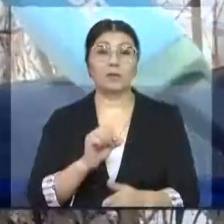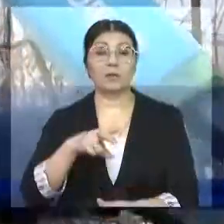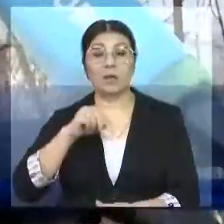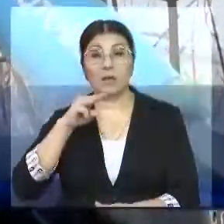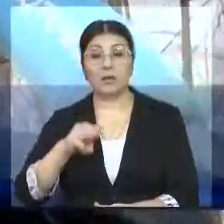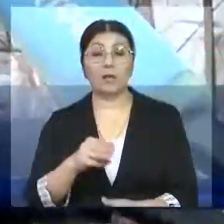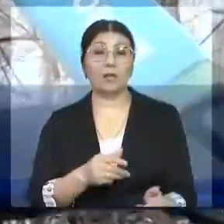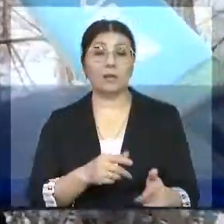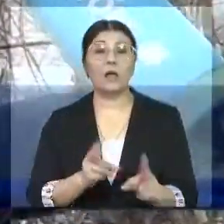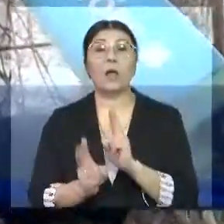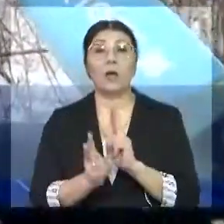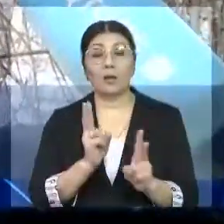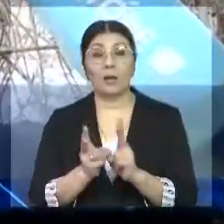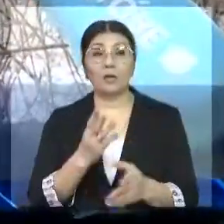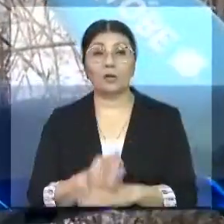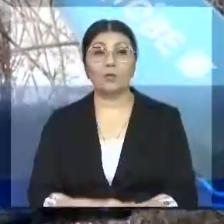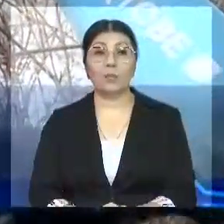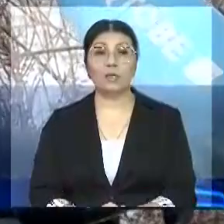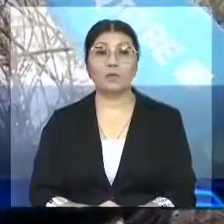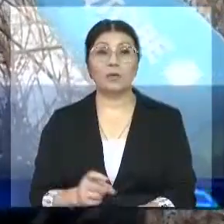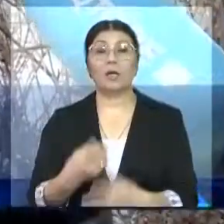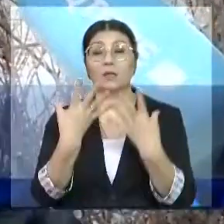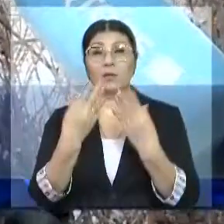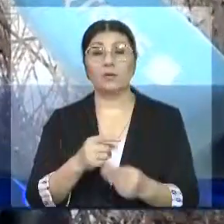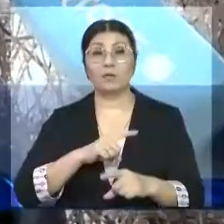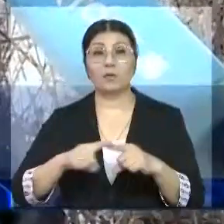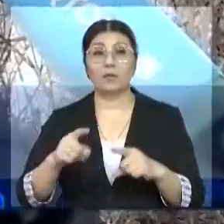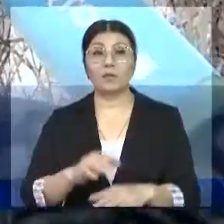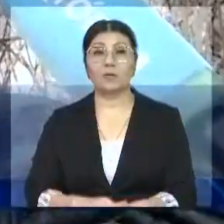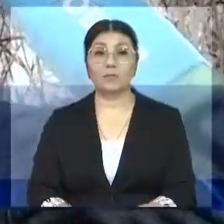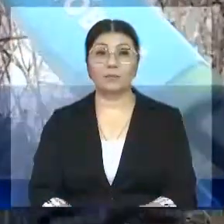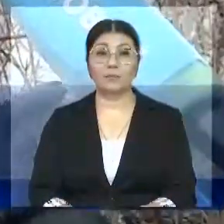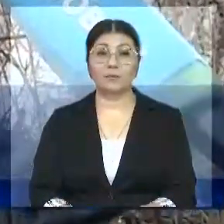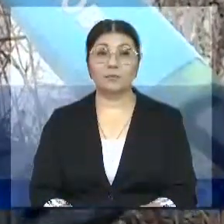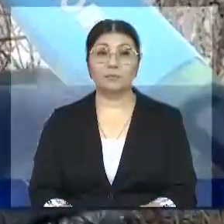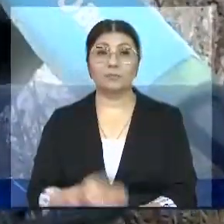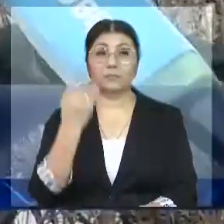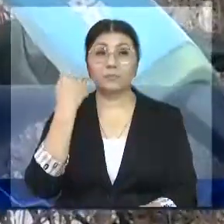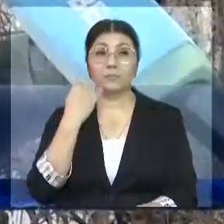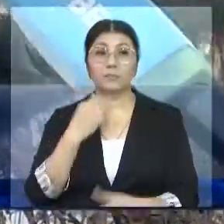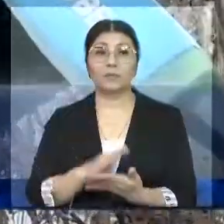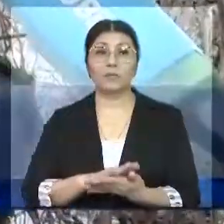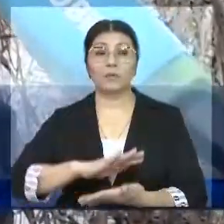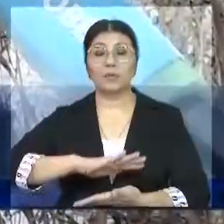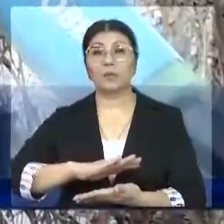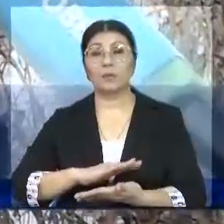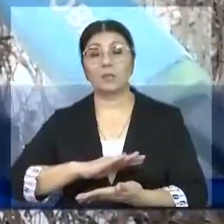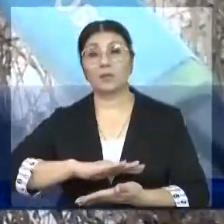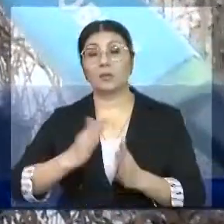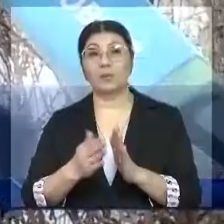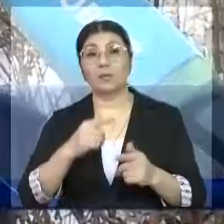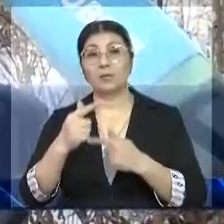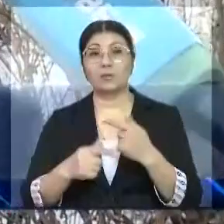нужно, если там, например, однодневные, нужно обязательно их аккуратно в контейнер там положить, а на следующий день там